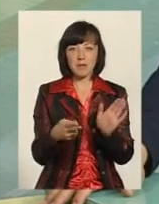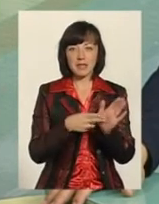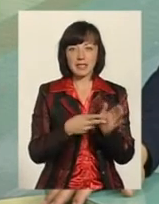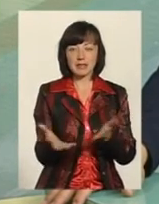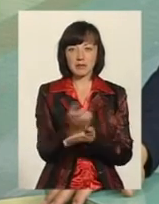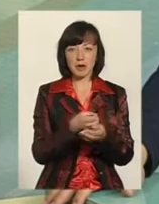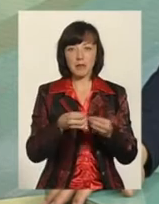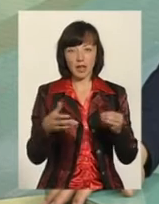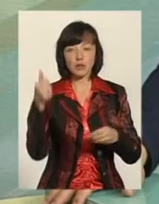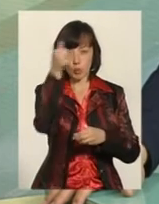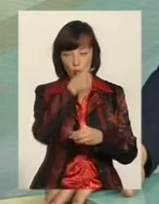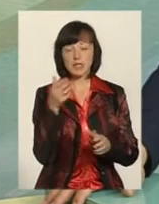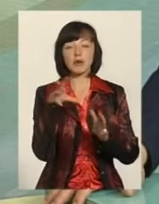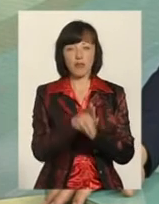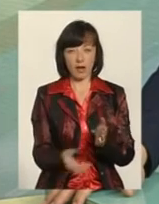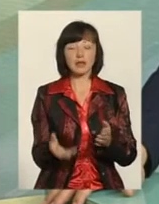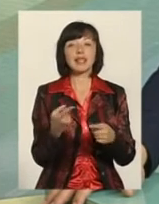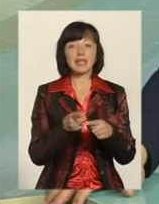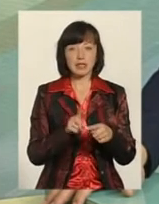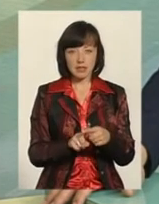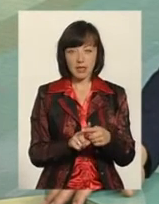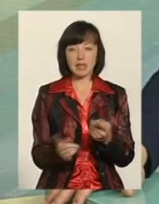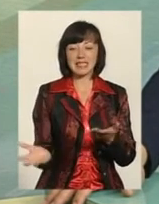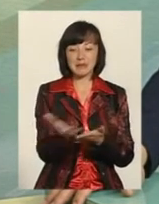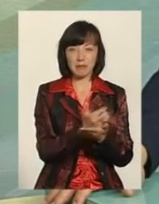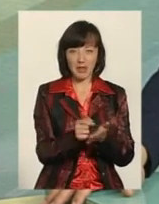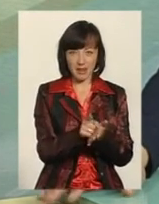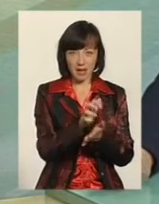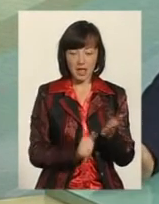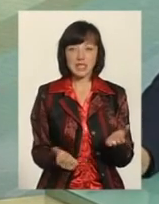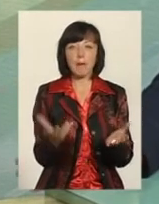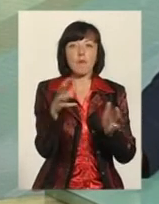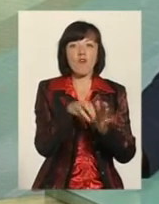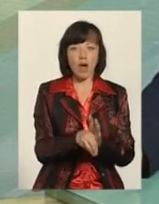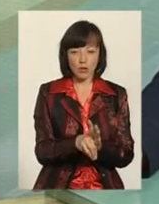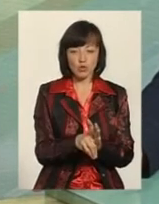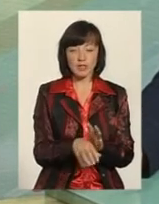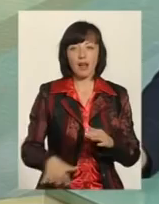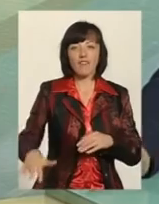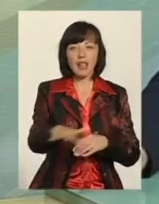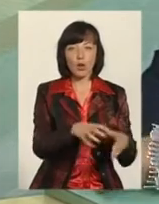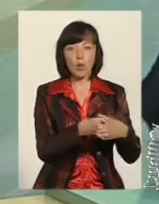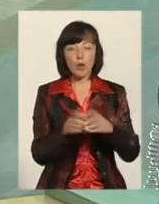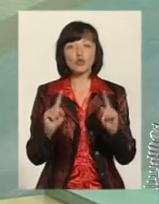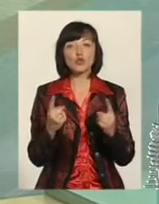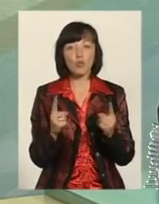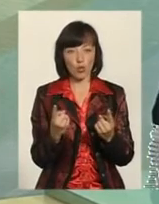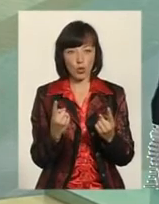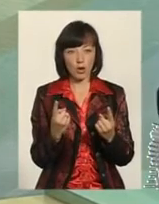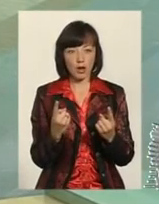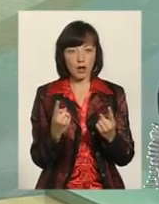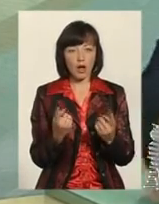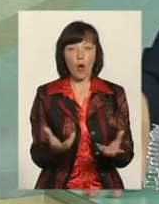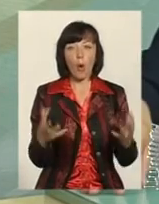році дійсно запровадили. Ідея була в тому, що він запровадиться в об'єднаних територіальних громадах. Чому? Тому що